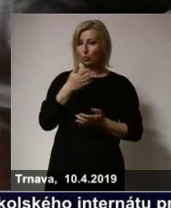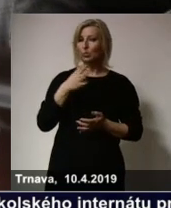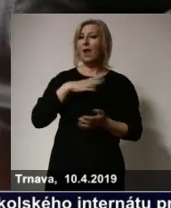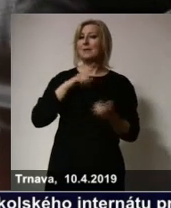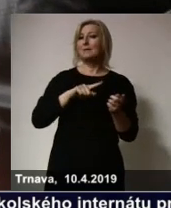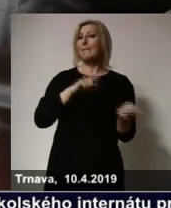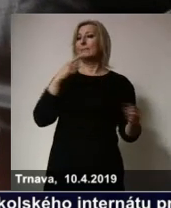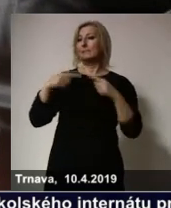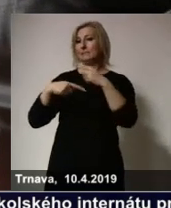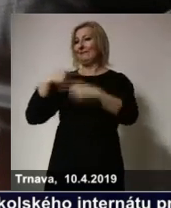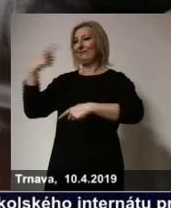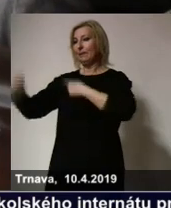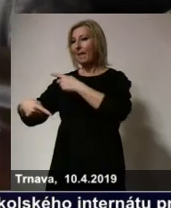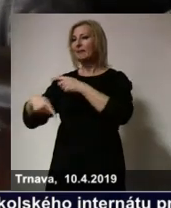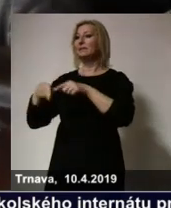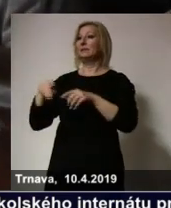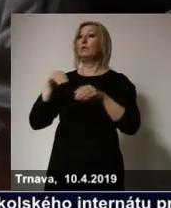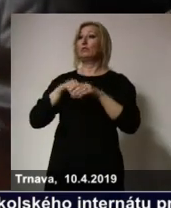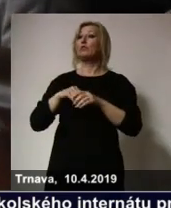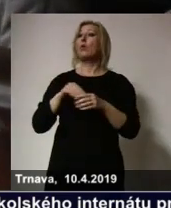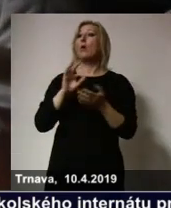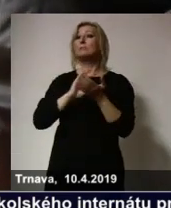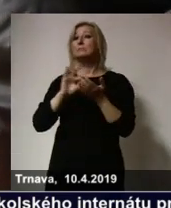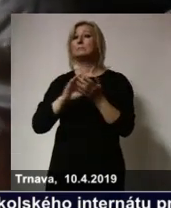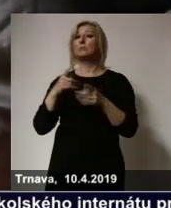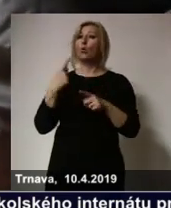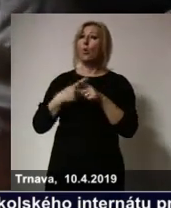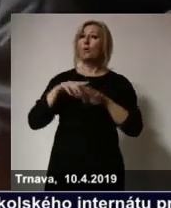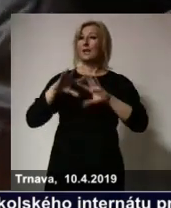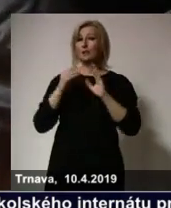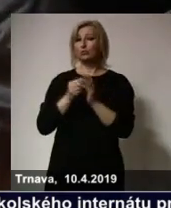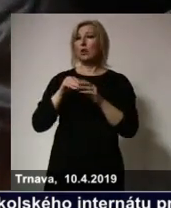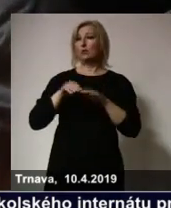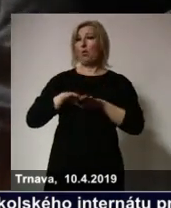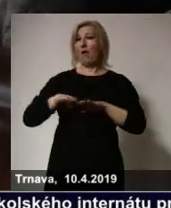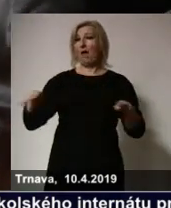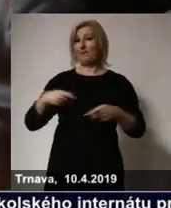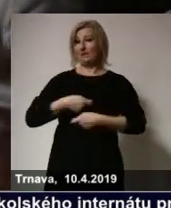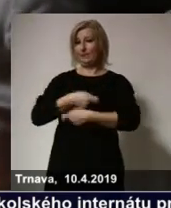znení máte predložené v laviciach. Otváram k tomuto bodu rozpravu, do ktorej sa hlásim.